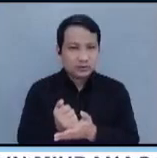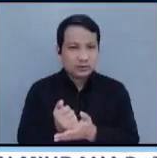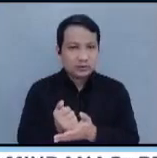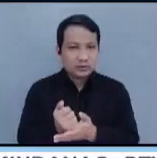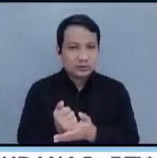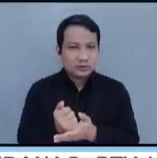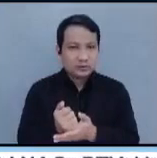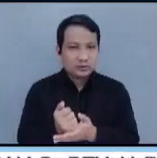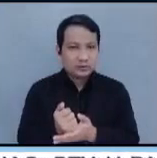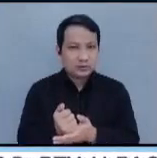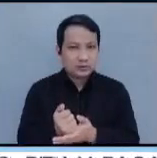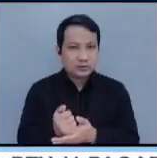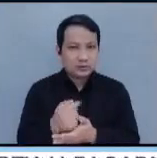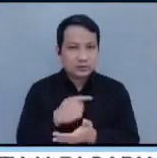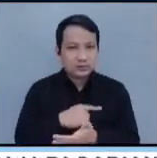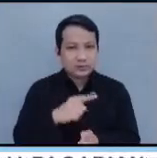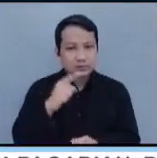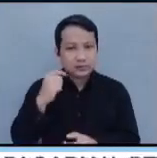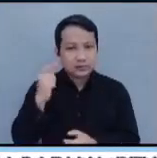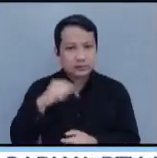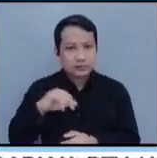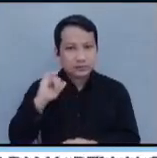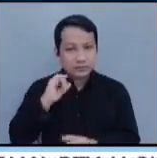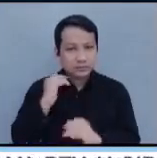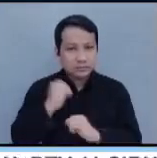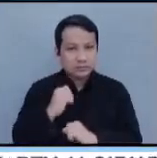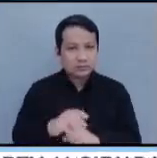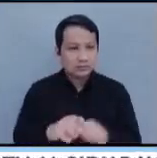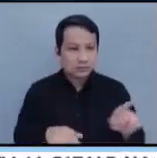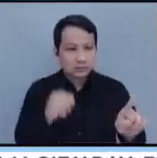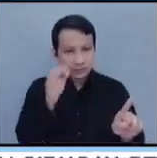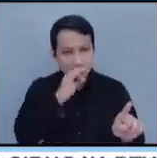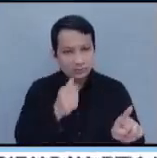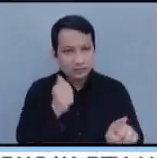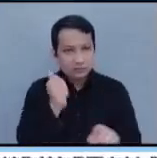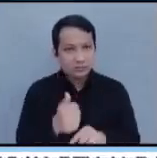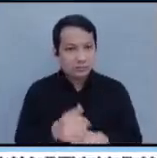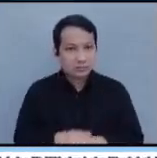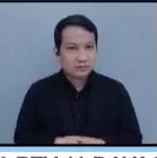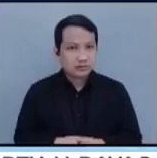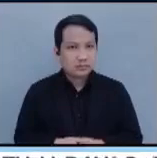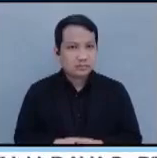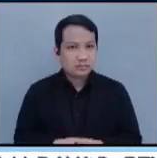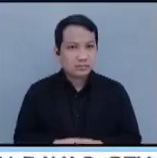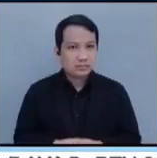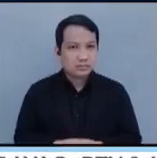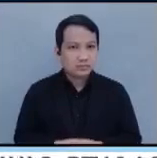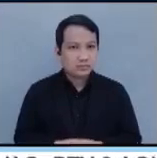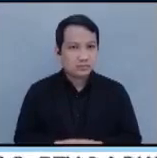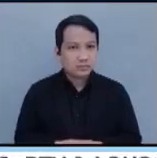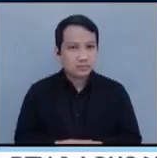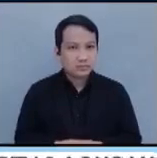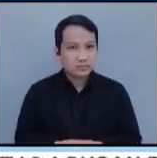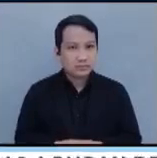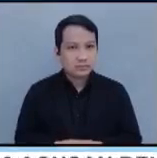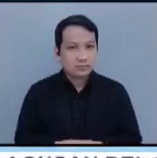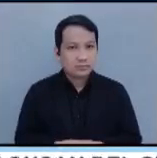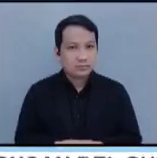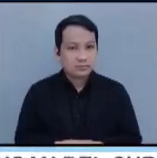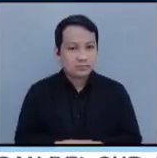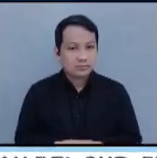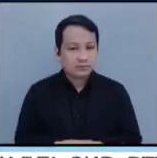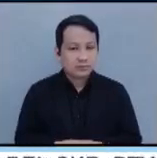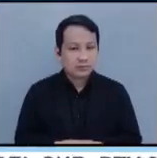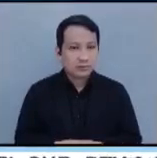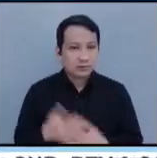hope Ayan sir o Pilipino ka Boss masyado tayong kawawa dito